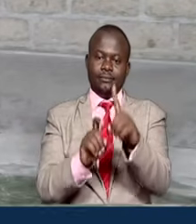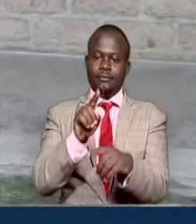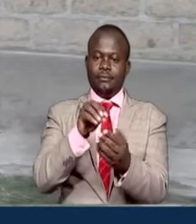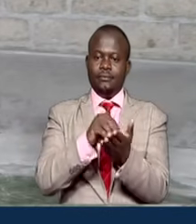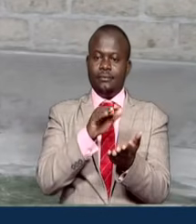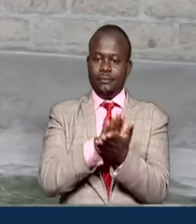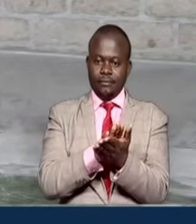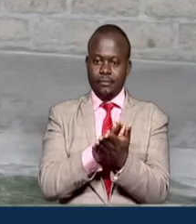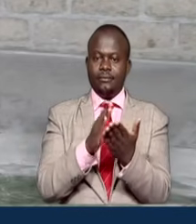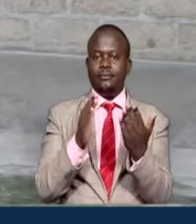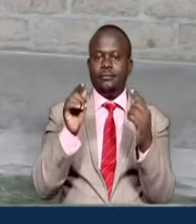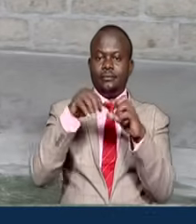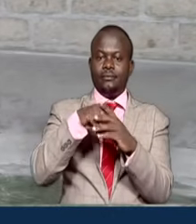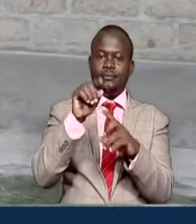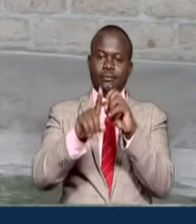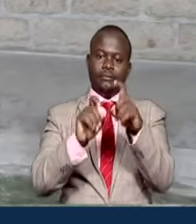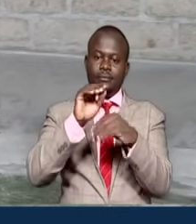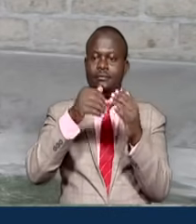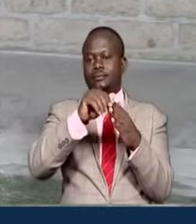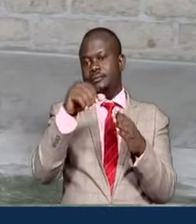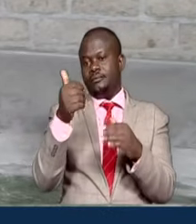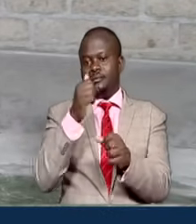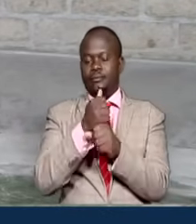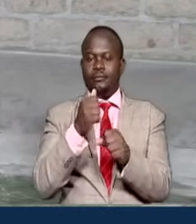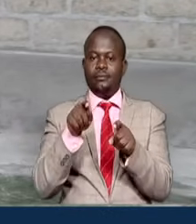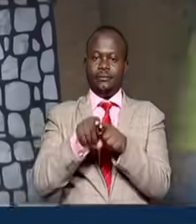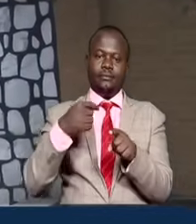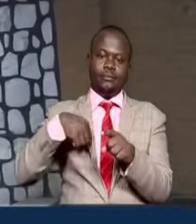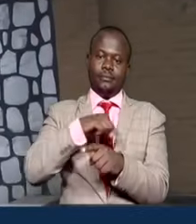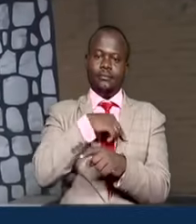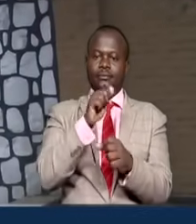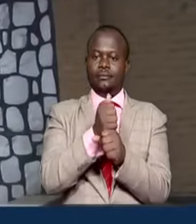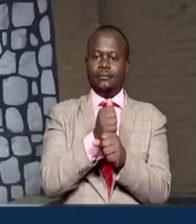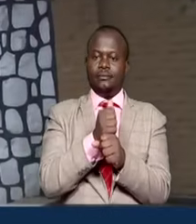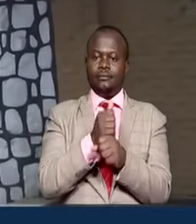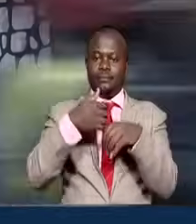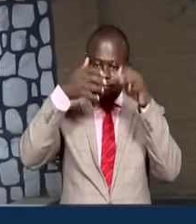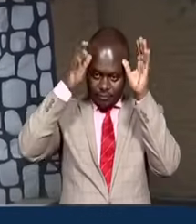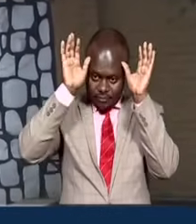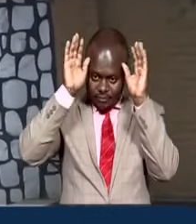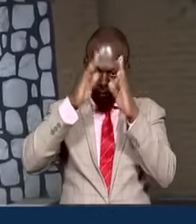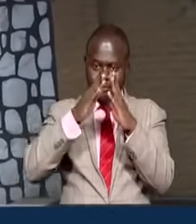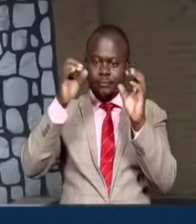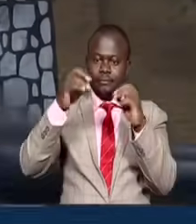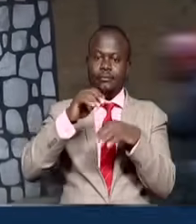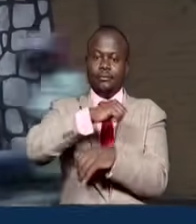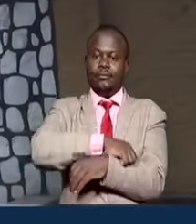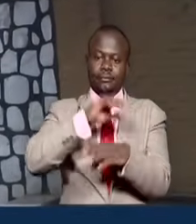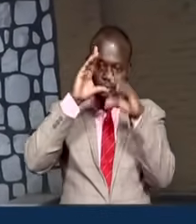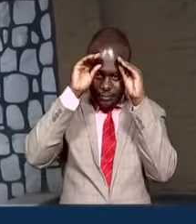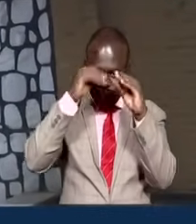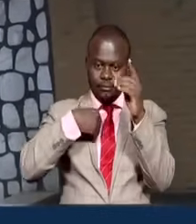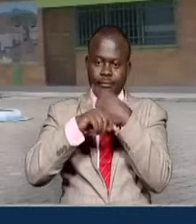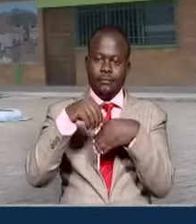inyandiko yaza mu bintu bizamini by'abandi bakora ngo natwe tube twakora. Injyamirambo mu mujyi wa Kigali nabo hari ishuri ryigamo abafite ubumuga